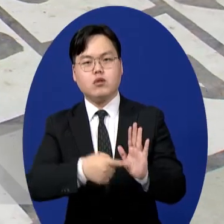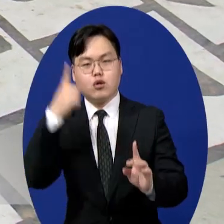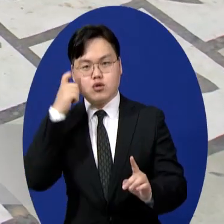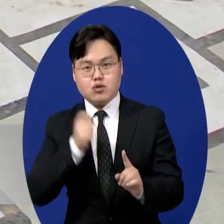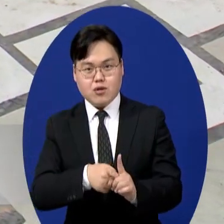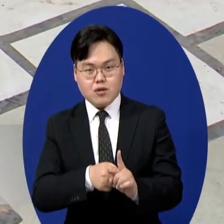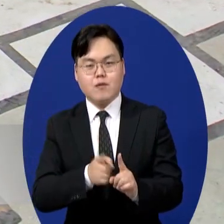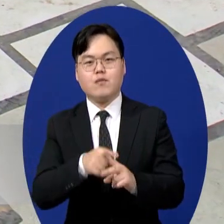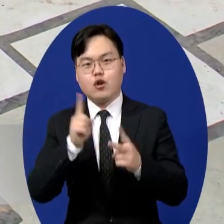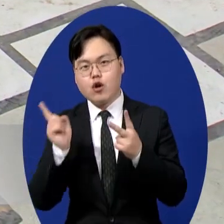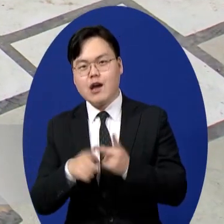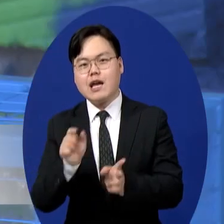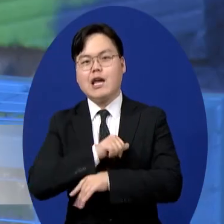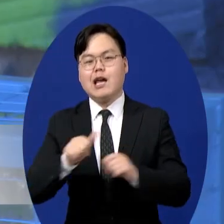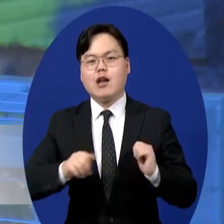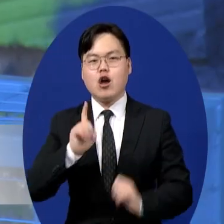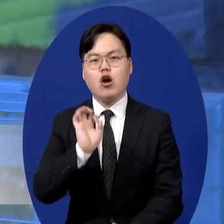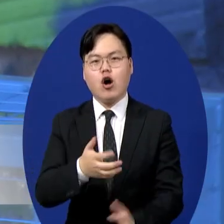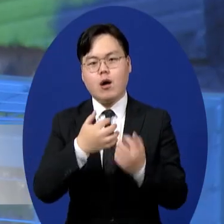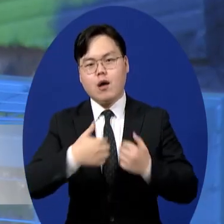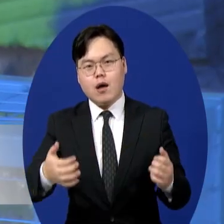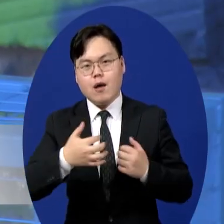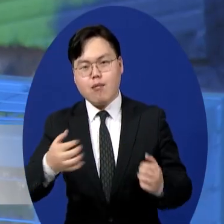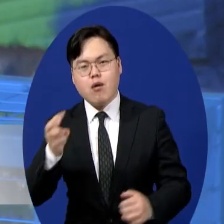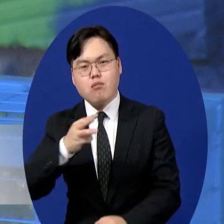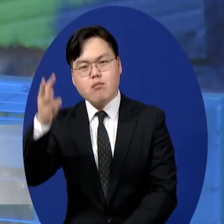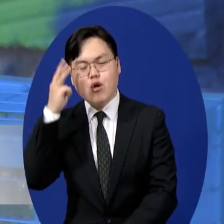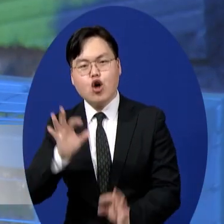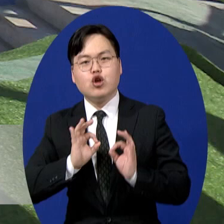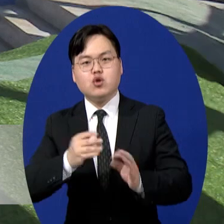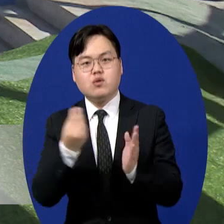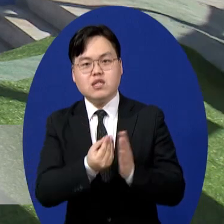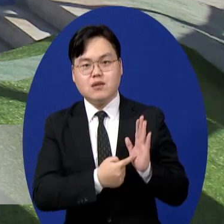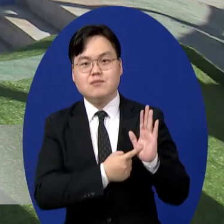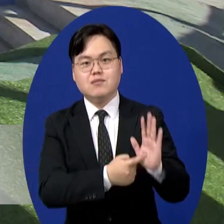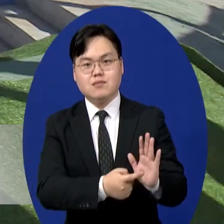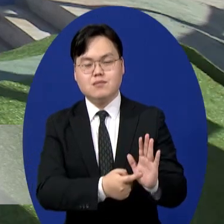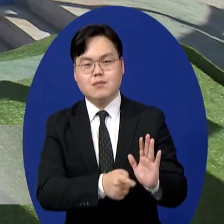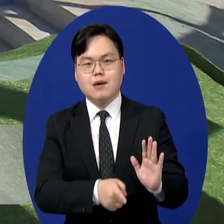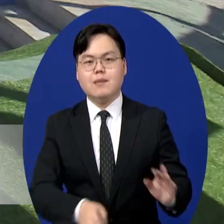Үүний зэрэгцээ иргэдэд хогийг ангилан ялах мэдлэгийг эерэг жишээгээр олгож байна.